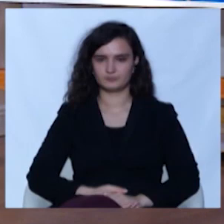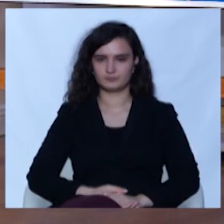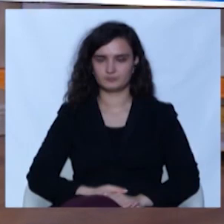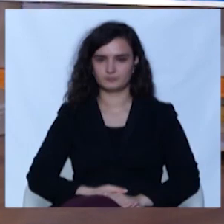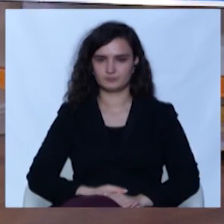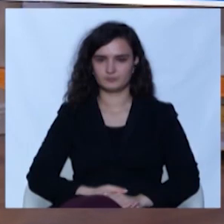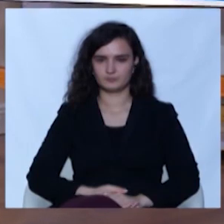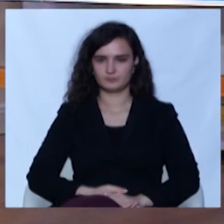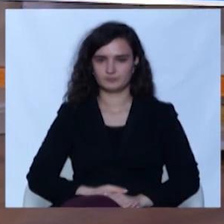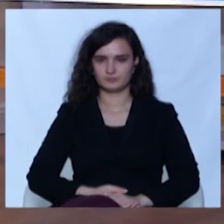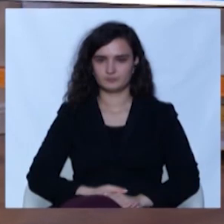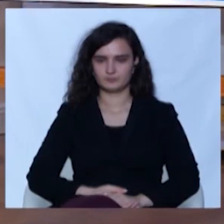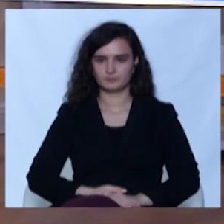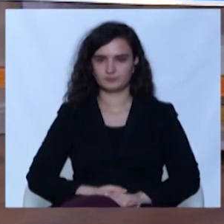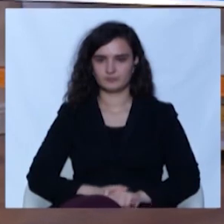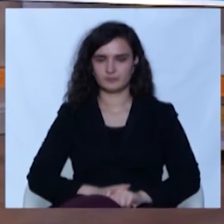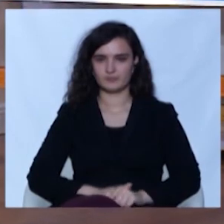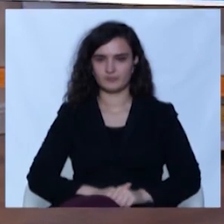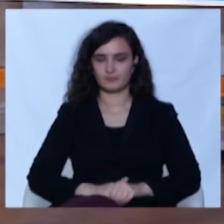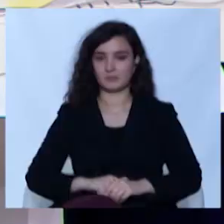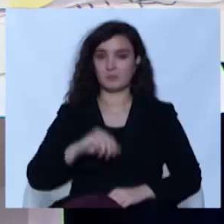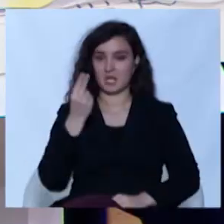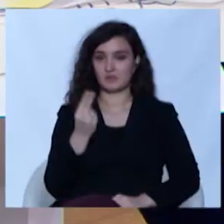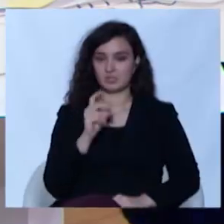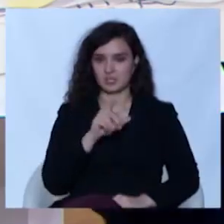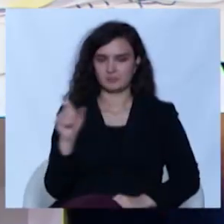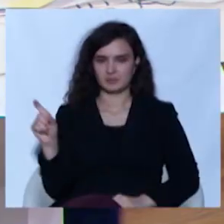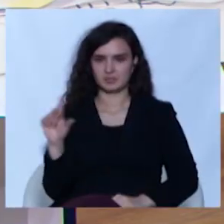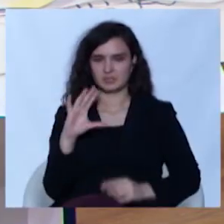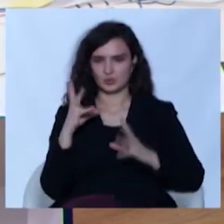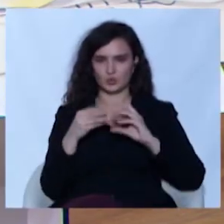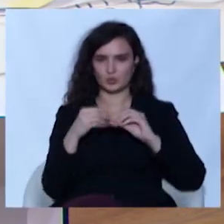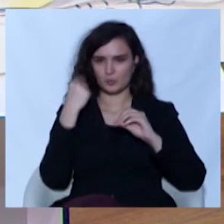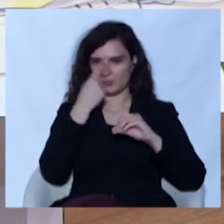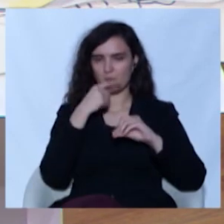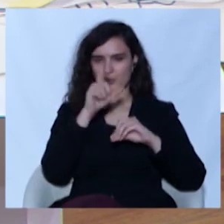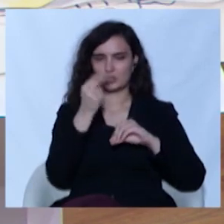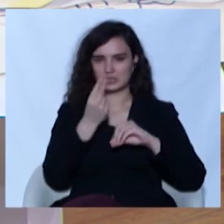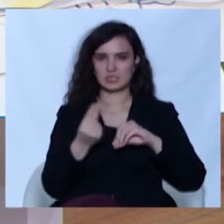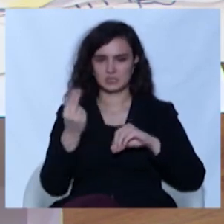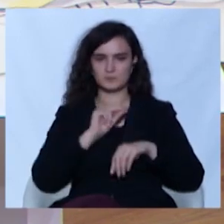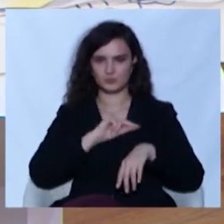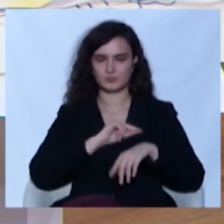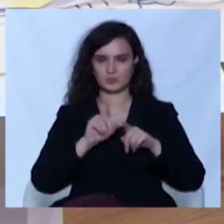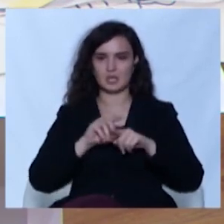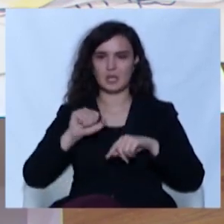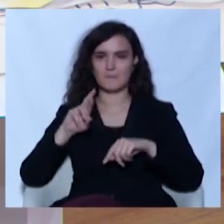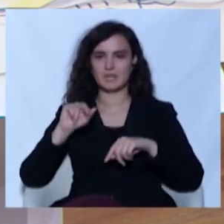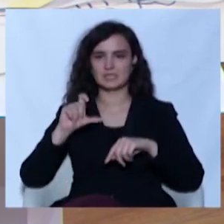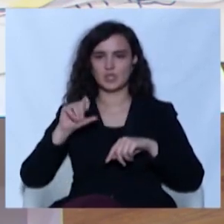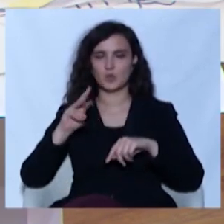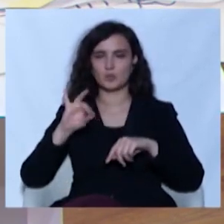Портретистеби. Хатуреби ариан портретистеби. Цанбе румлевиск. Цирта портретебзе мушоба. Несети го Амадео